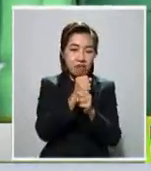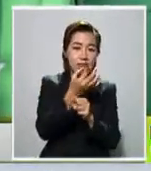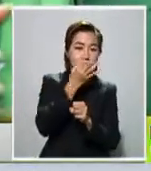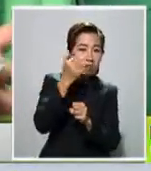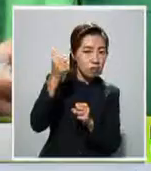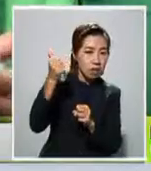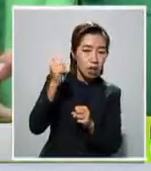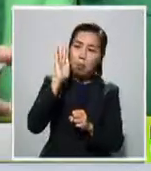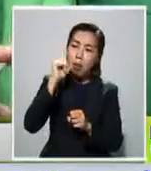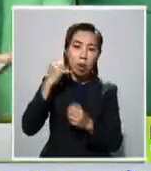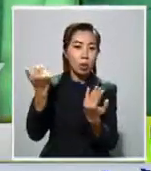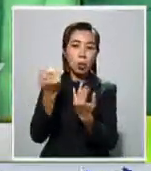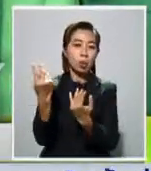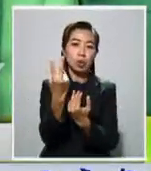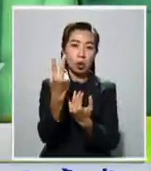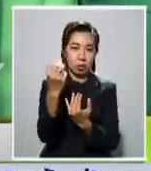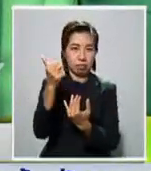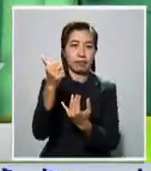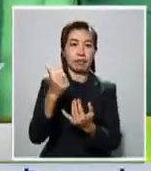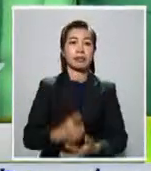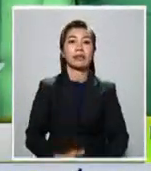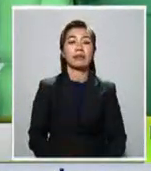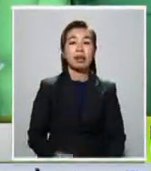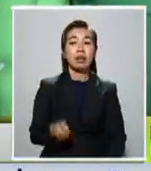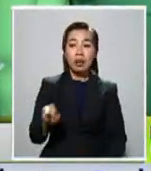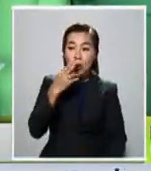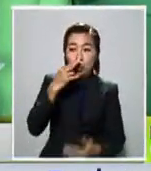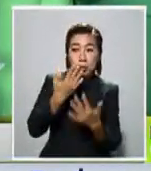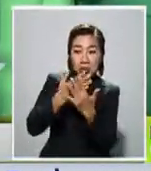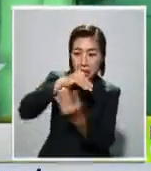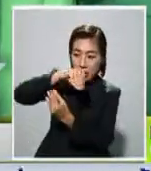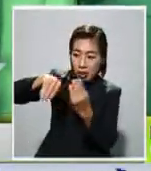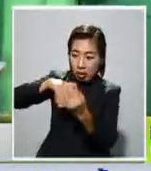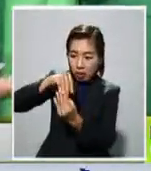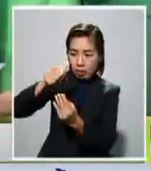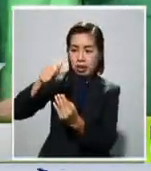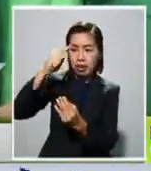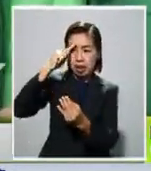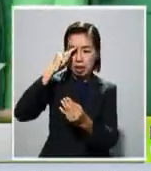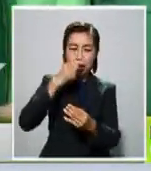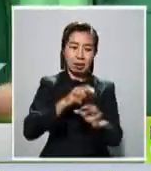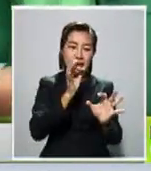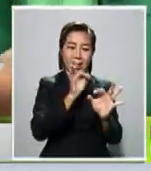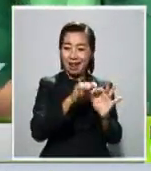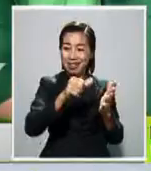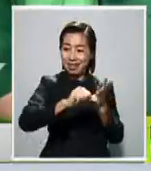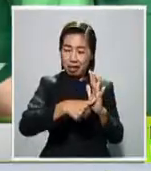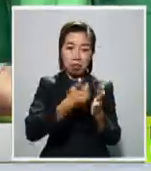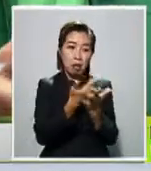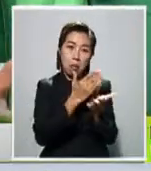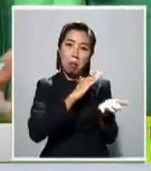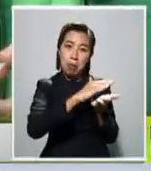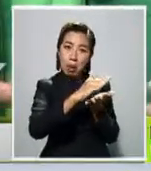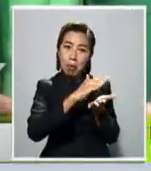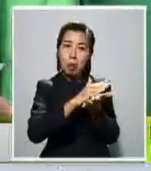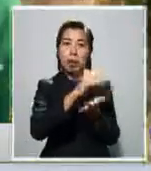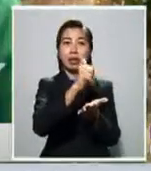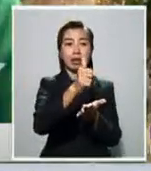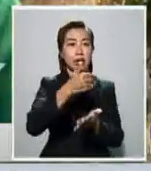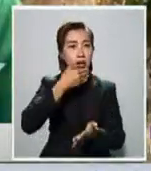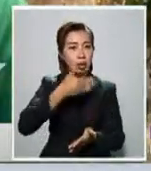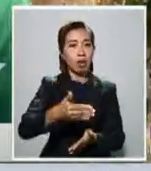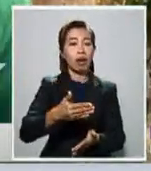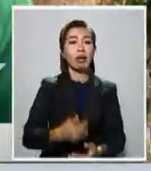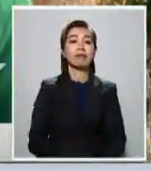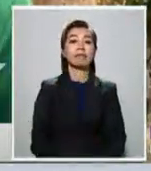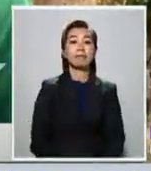ทั้งพ่อทั้งลูกอ่ะนะก็มีรายได้ที่จะสามารถชำระคืนให้กับธนาคารได้ดีมาโดยตลอดครับ